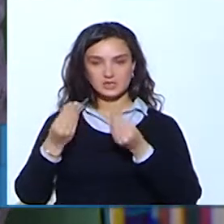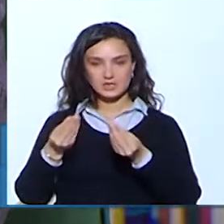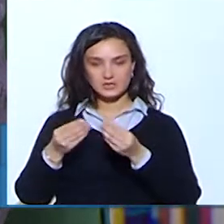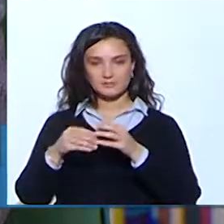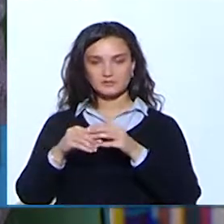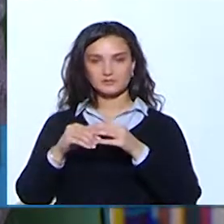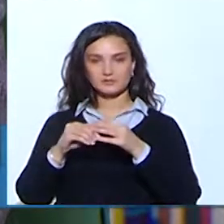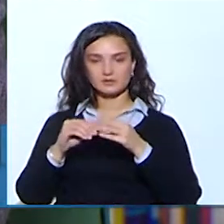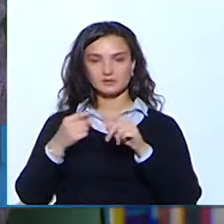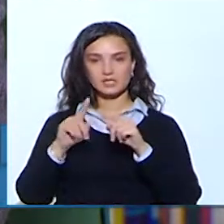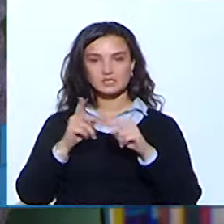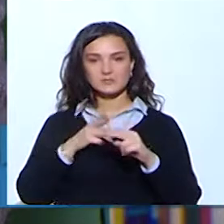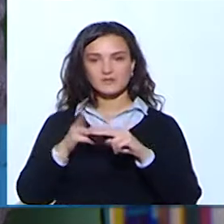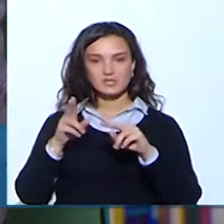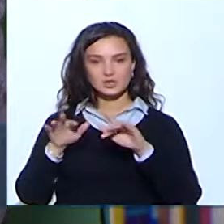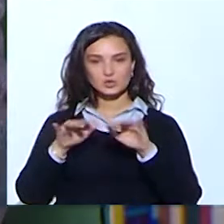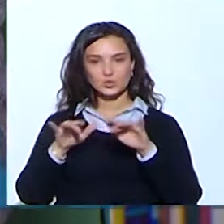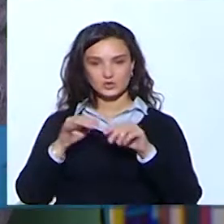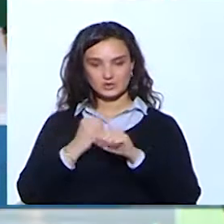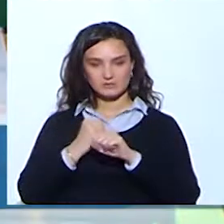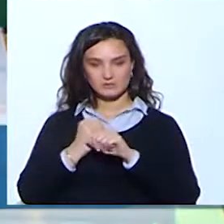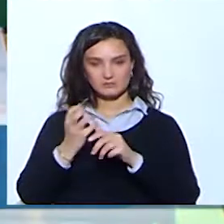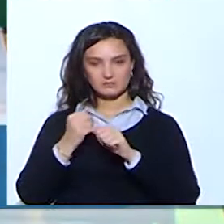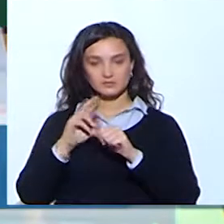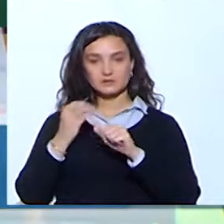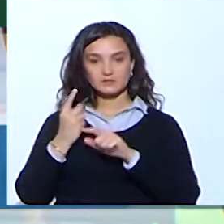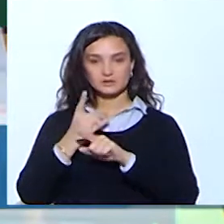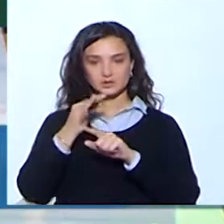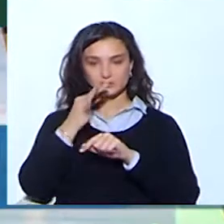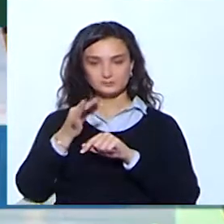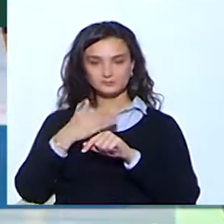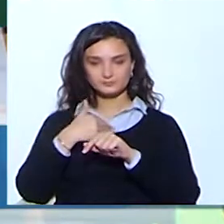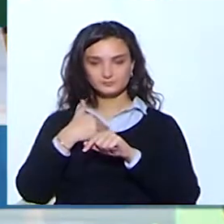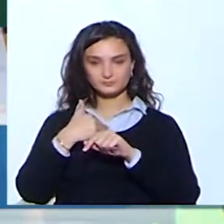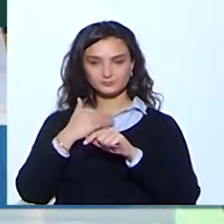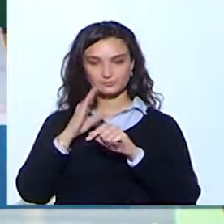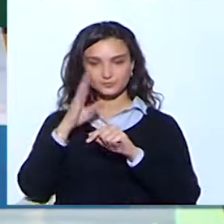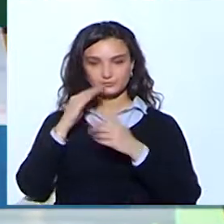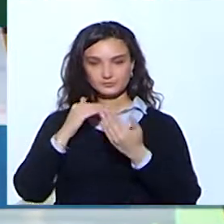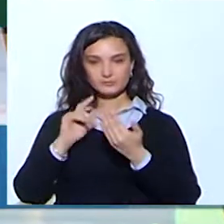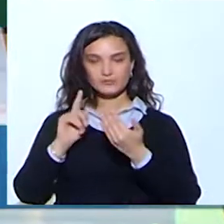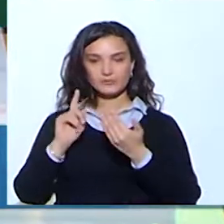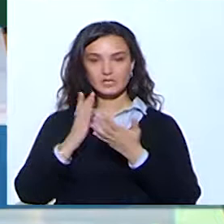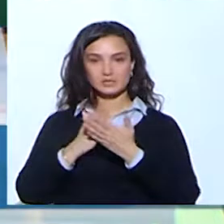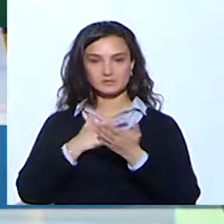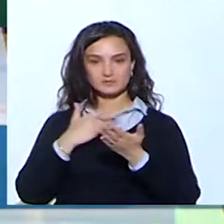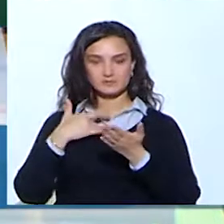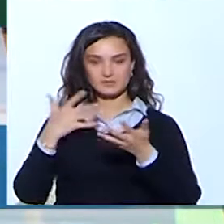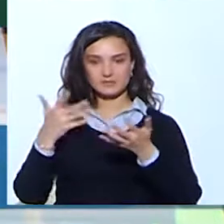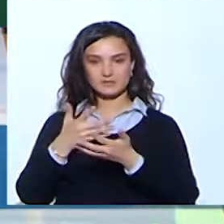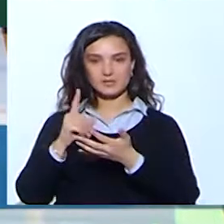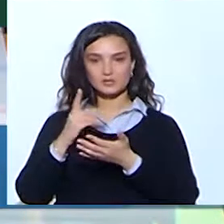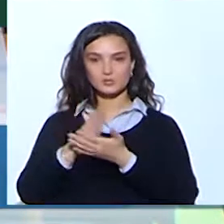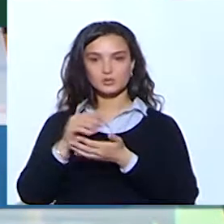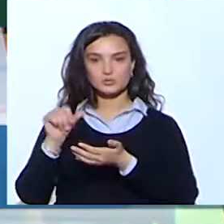გაზიარებისთვის, გარკვეული პრევენციული ღონისძიების მიღებისთვის და კიდევ ერთხელ შეხსენებისთვის ჩვენი მშობლებისთვის, თუ რა არის ფილტვების ანთება, რატომ